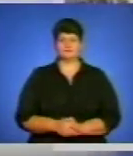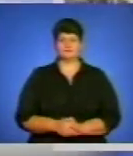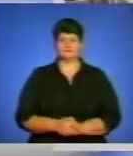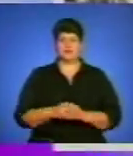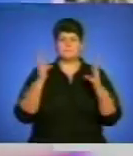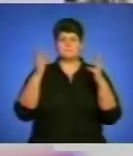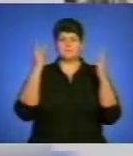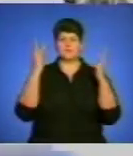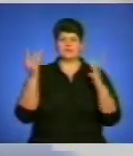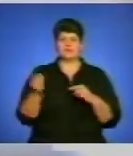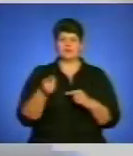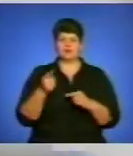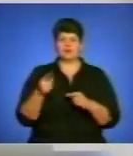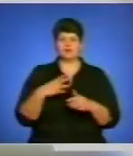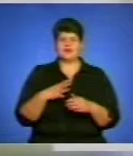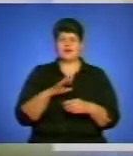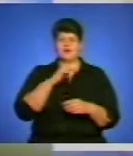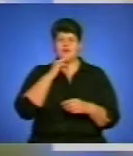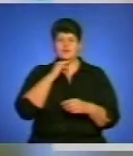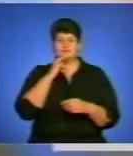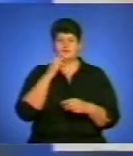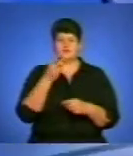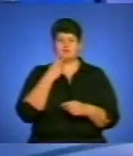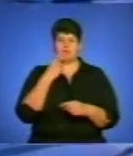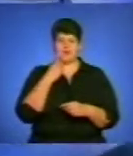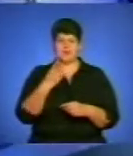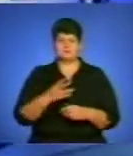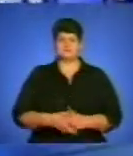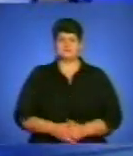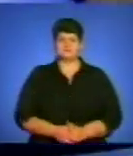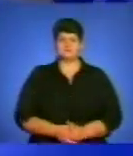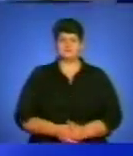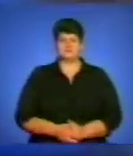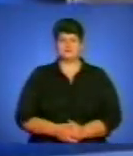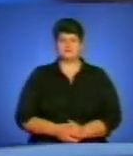Пожежа у Тернополі через необережність під час паління.